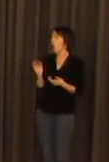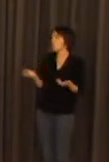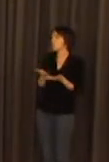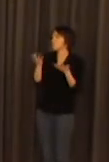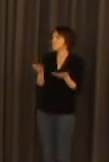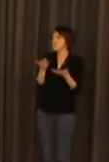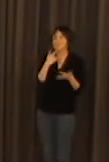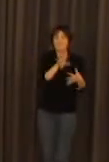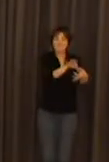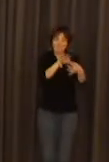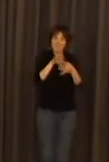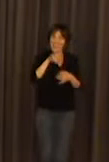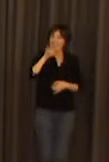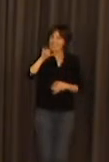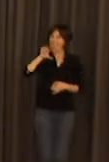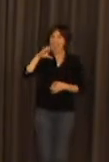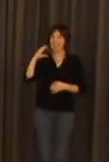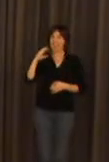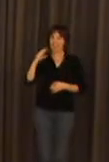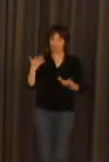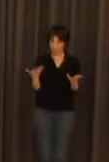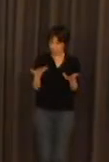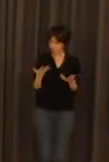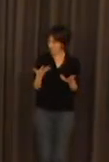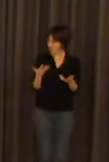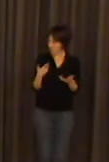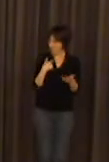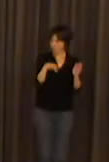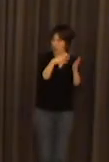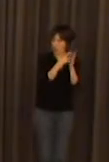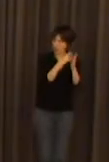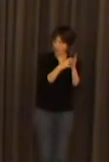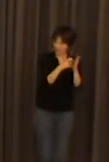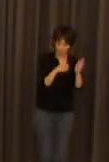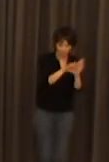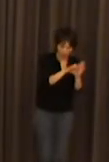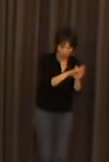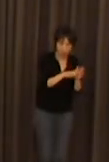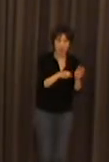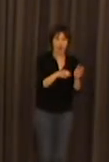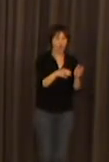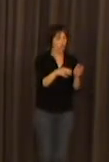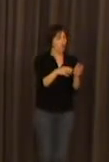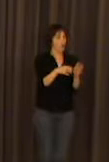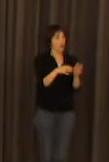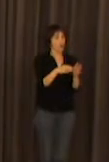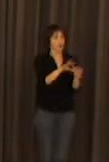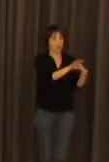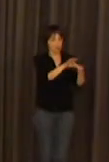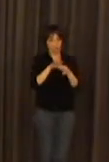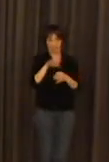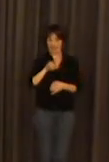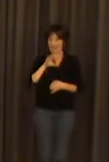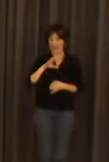cap a l'Institut d'Estudis Catalans, què implicaria, doncs, aquesta codificació, que és on l'Institut d'Estudis Catalans, bàsicament a través de la